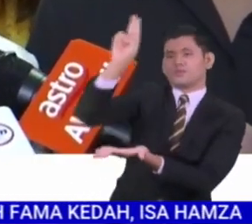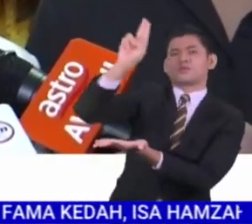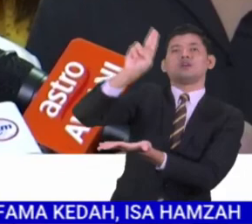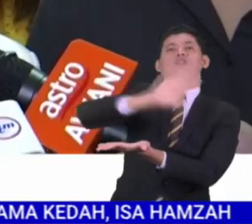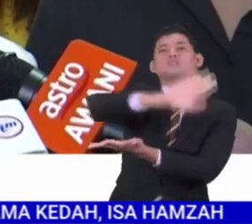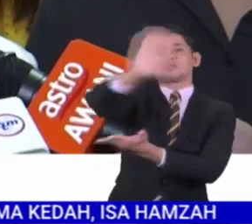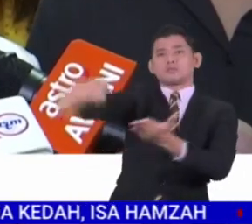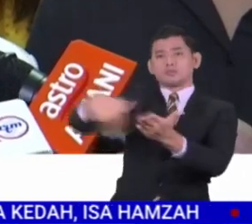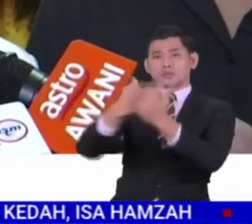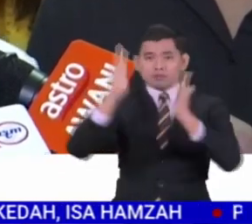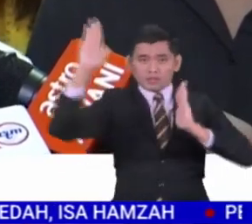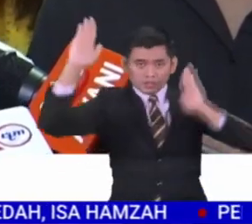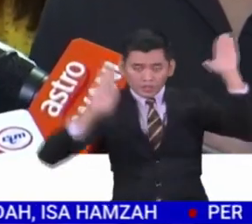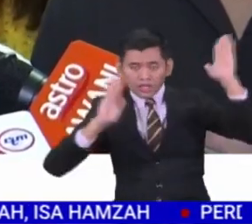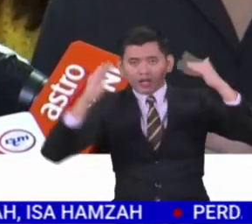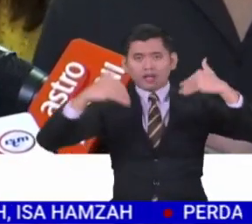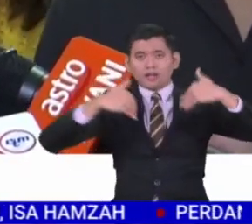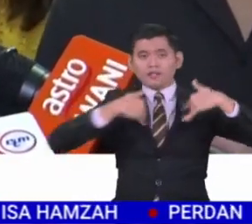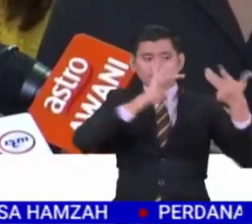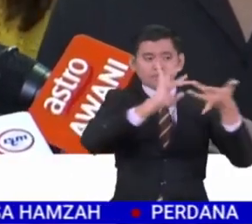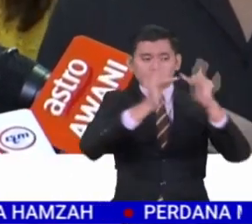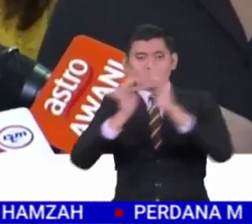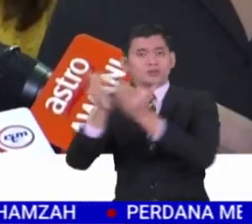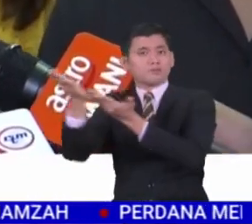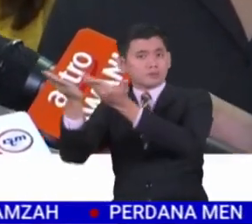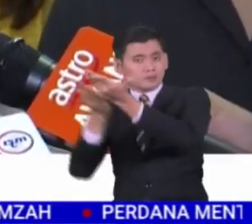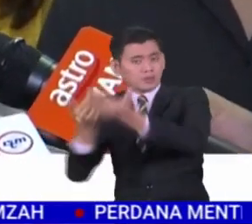rangkaian yang paling bagus